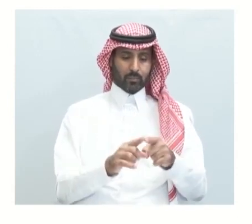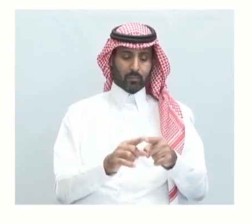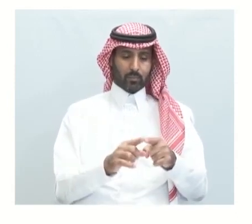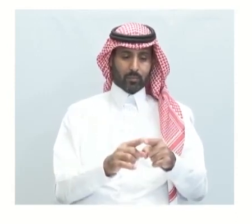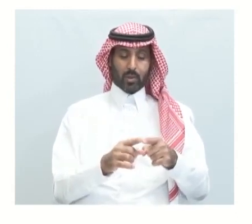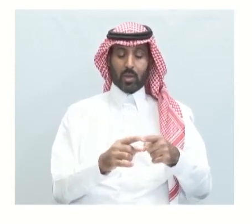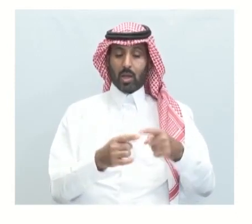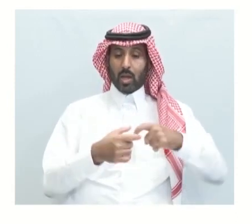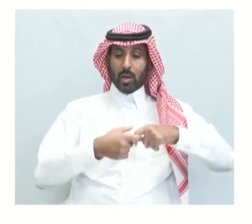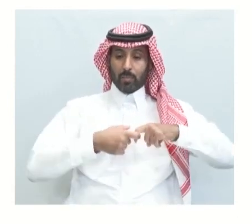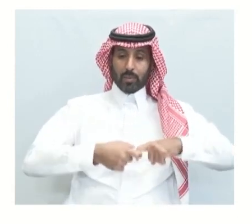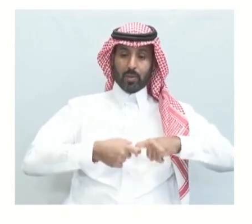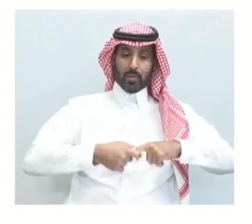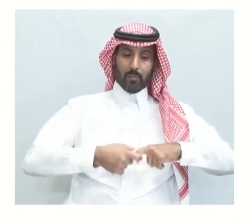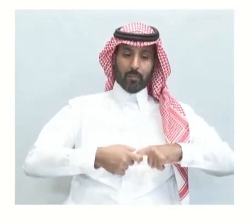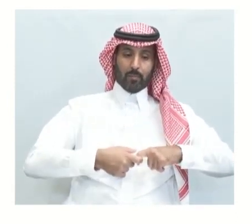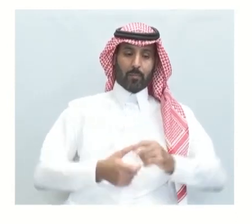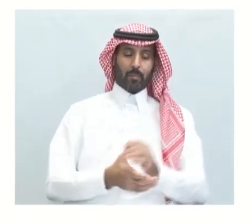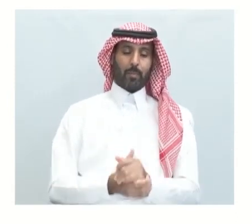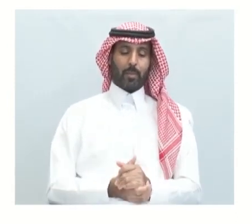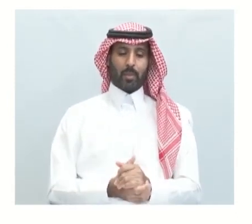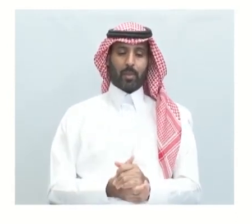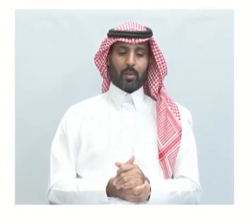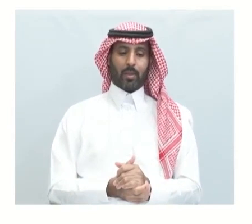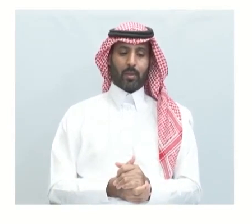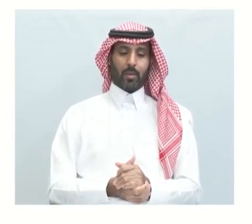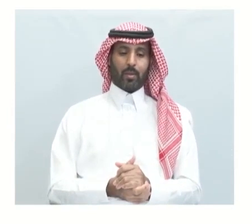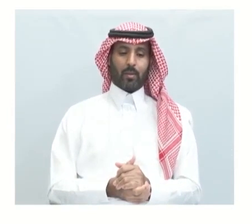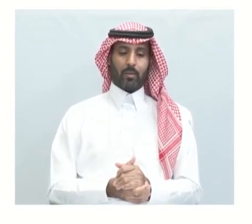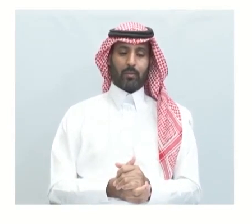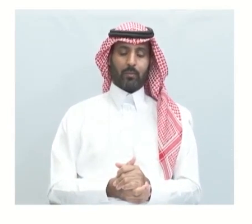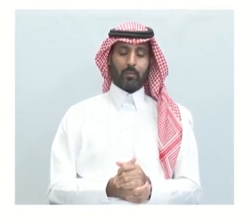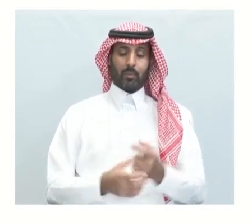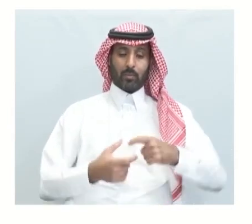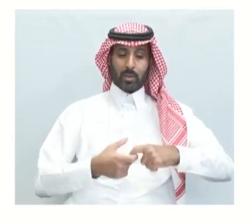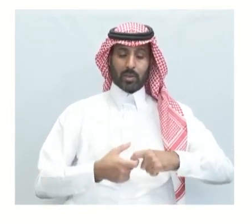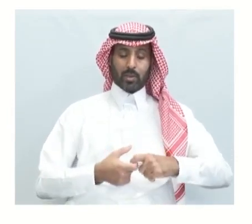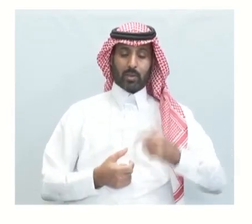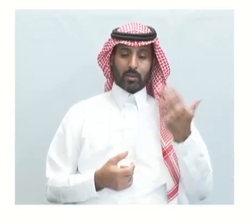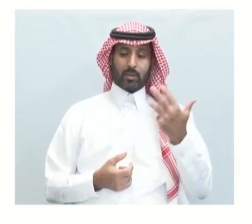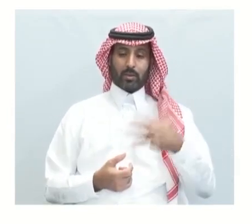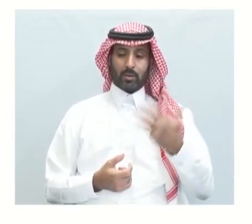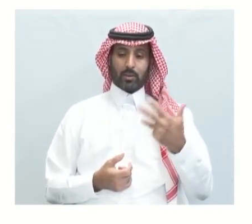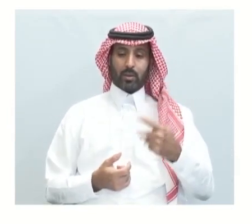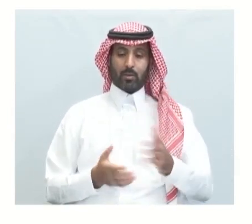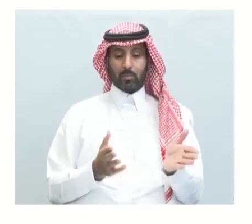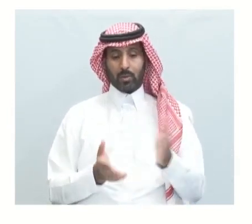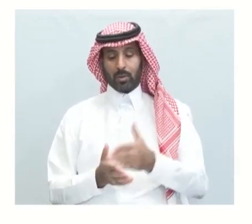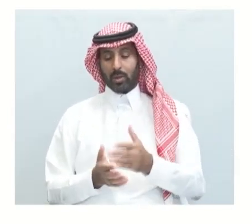السبعه وثلاثين مع التسعه وتسعين عفوا اربطها 379 واربط 12 مع